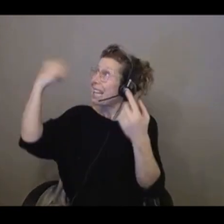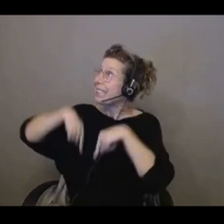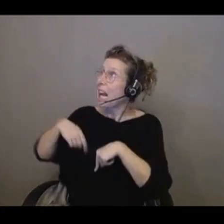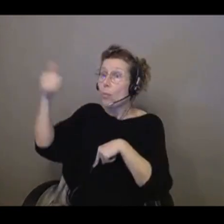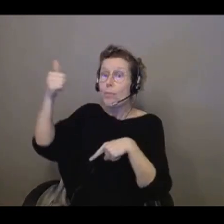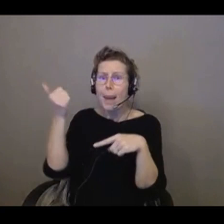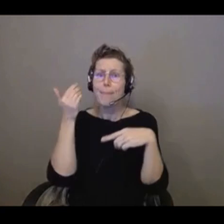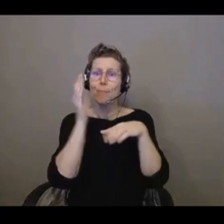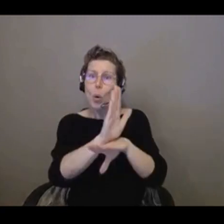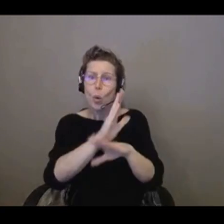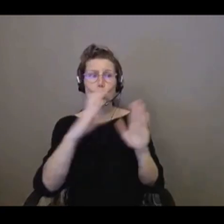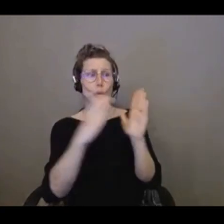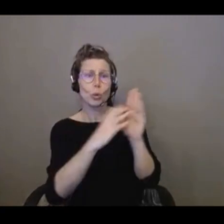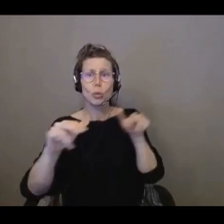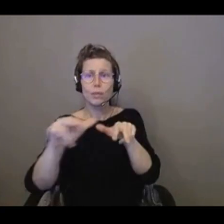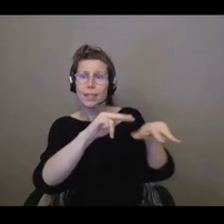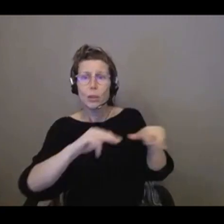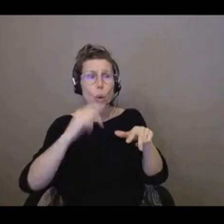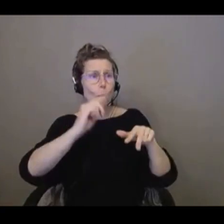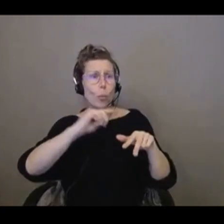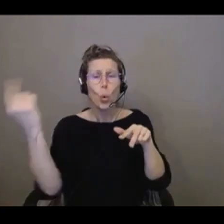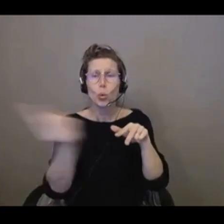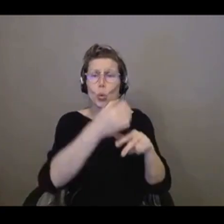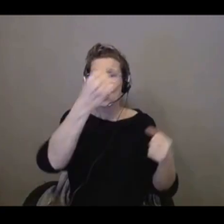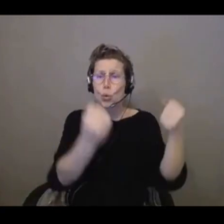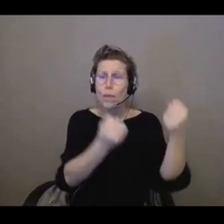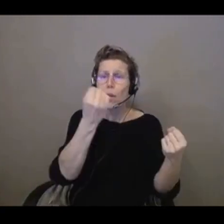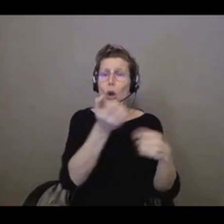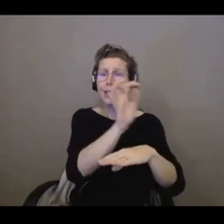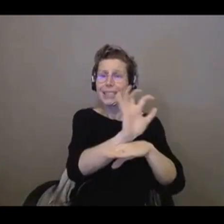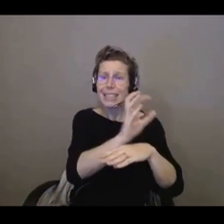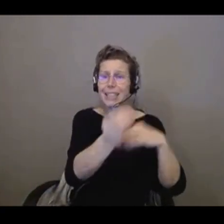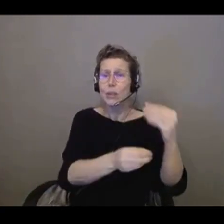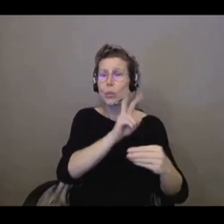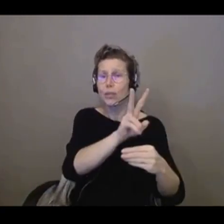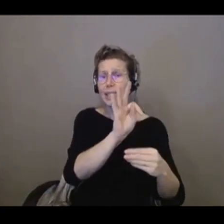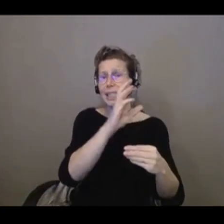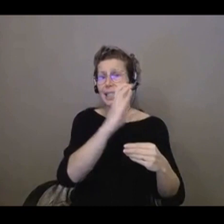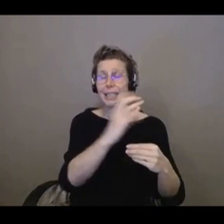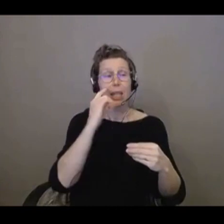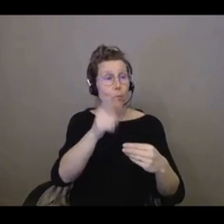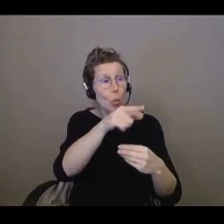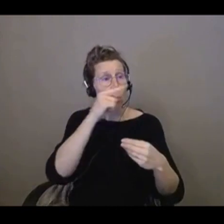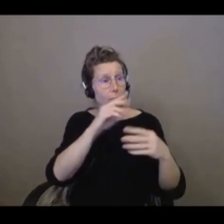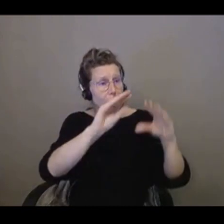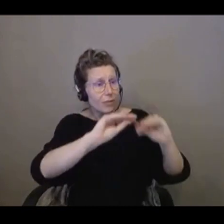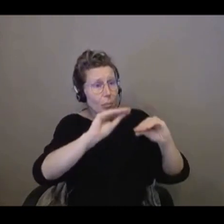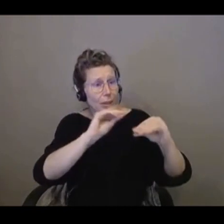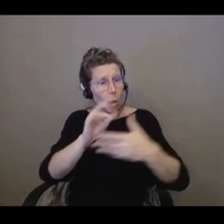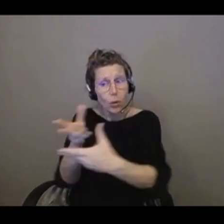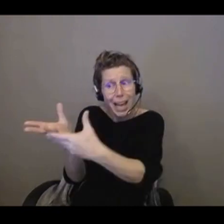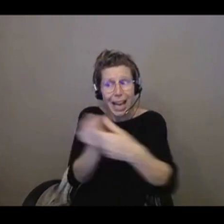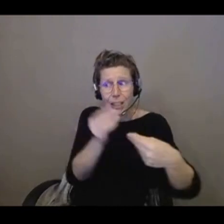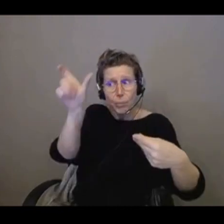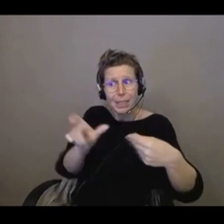VTC autour de l'accueil des personnes handicapées, quel que soit le type de handicap. Donc, on décline. Et donc, les premiers modules vont être disponibles à partir